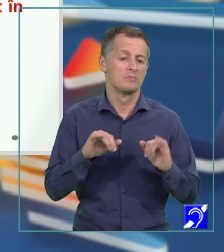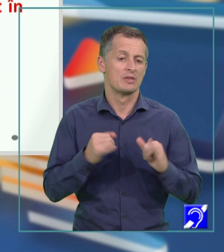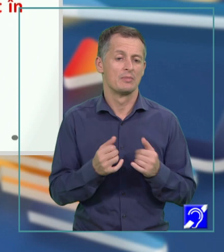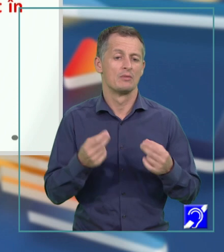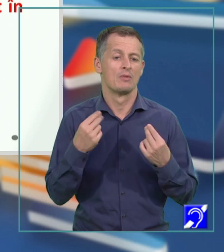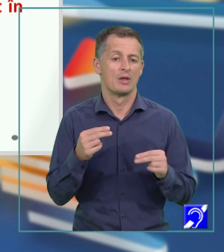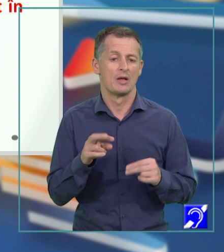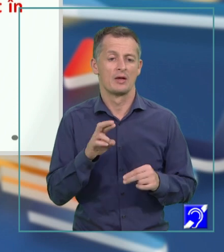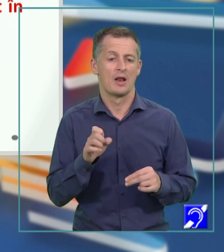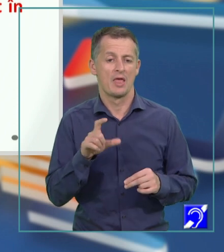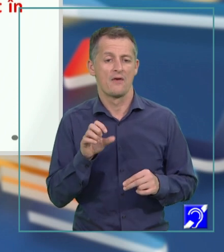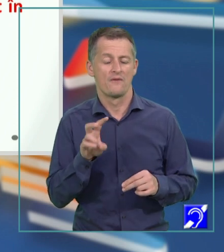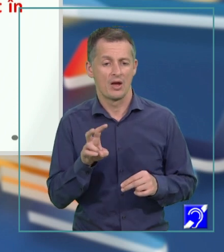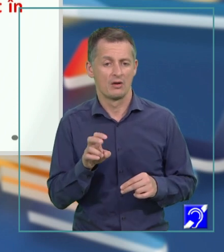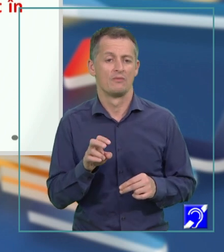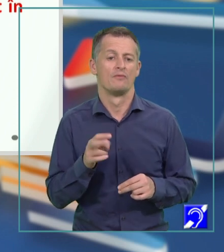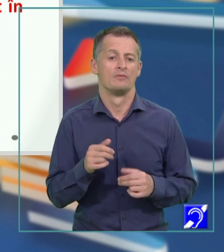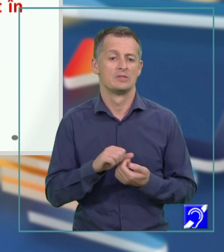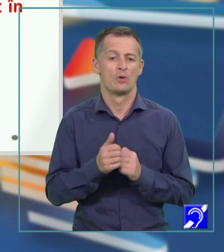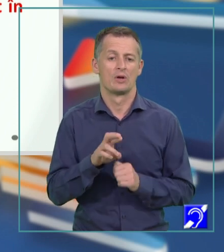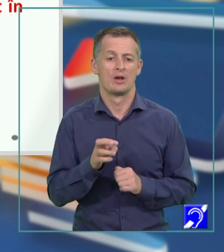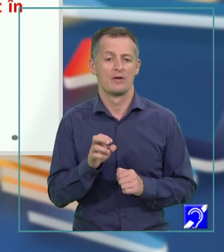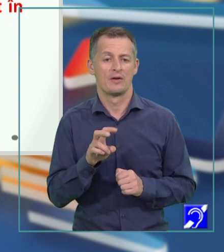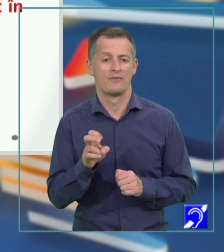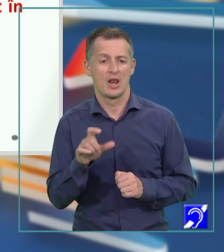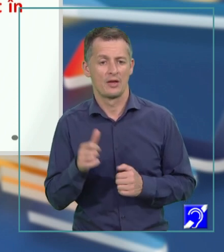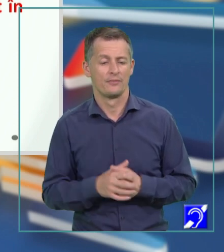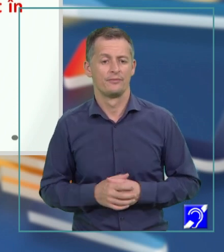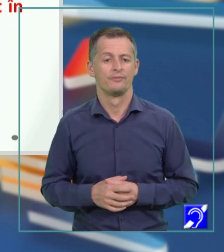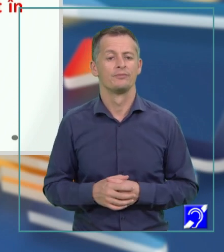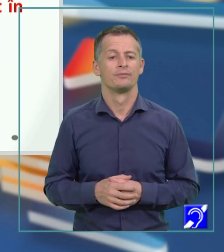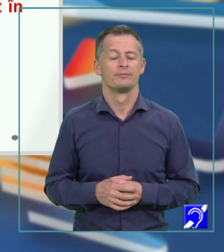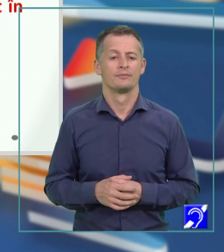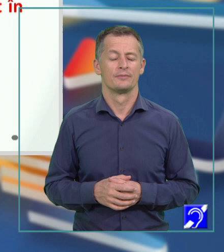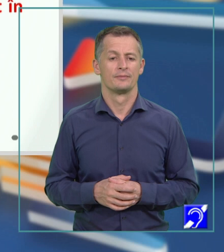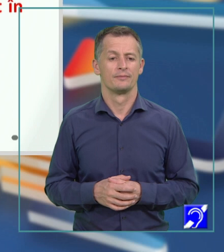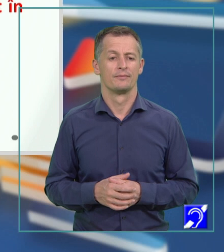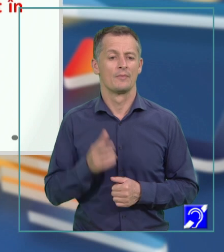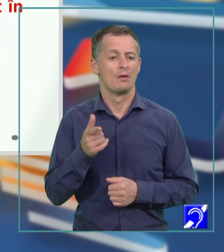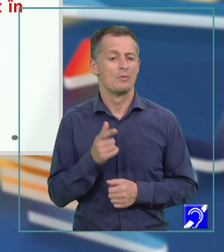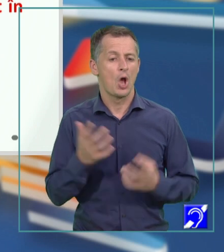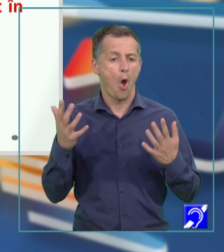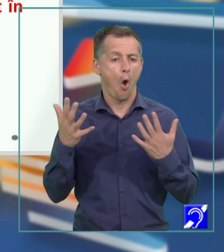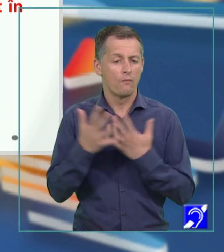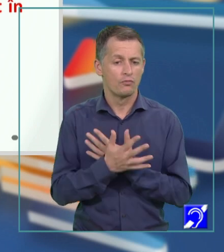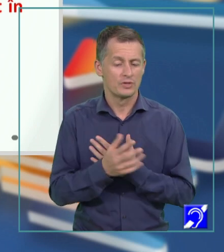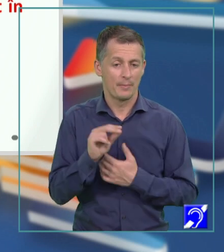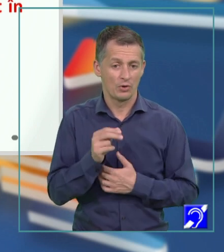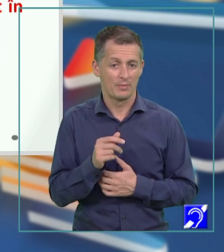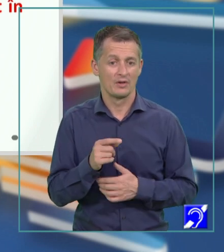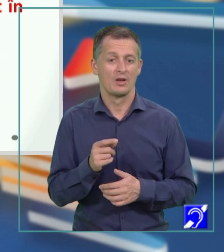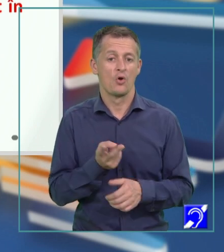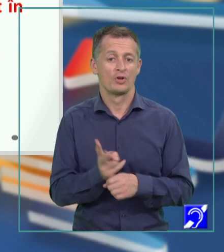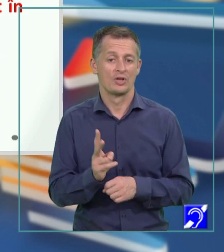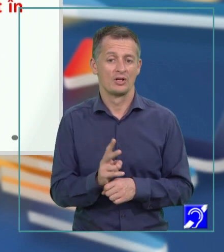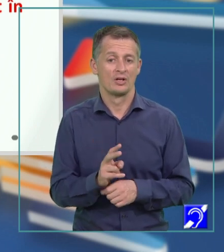ce constă confuzia paronimică? Păi, în utilizarea greșită a unui paronim în locul perechii